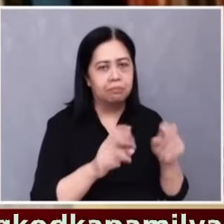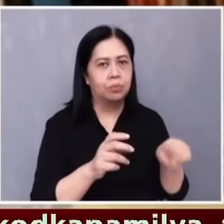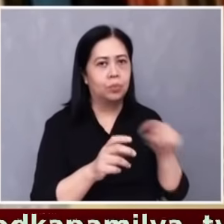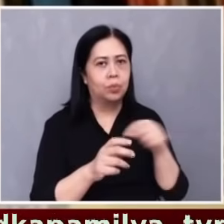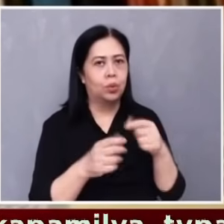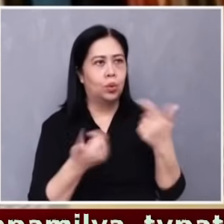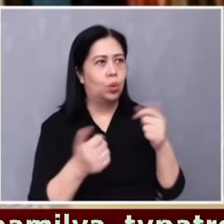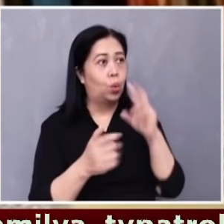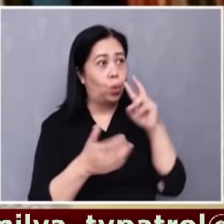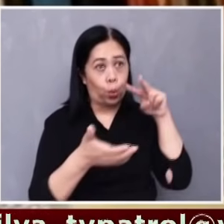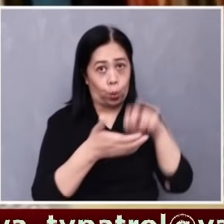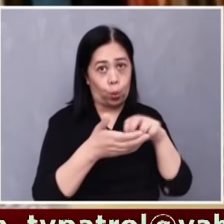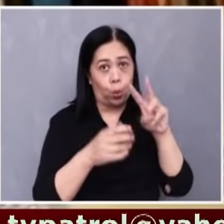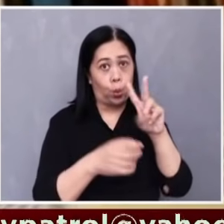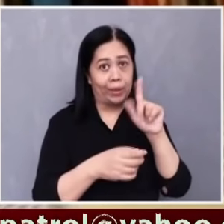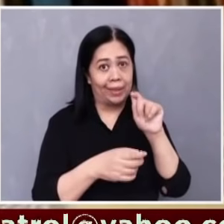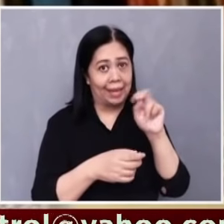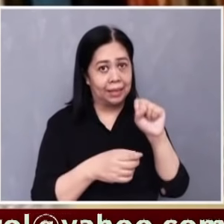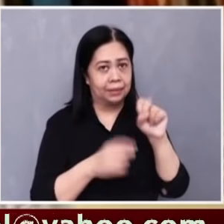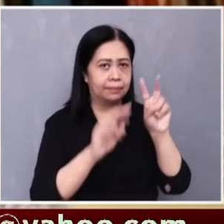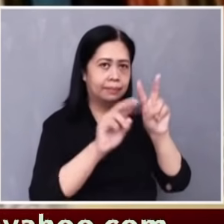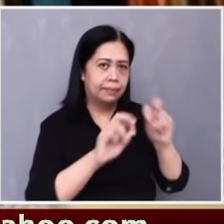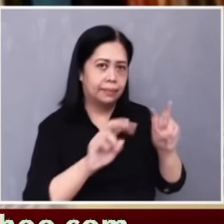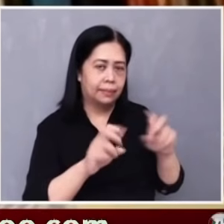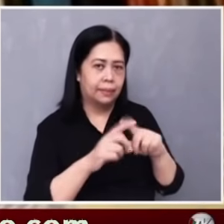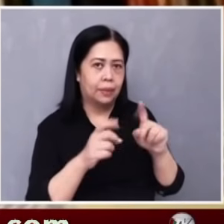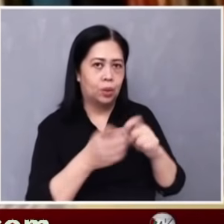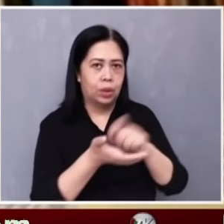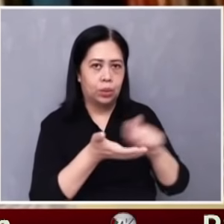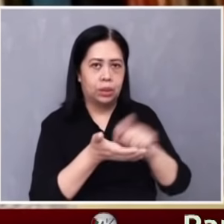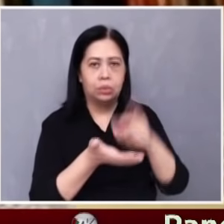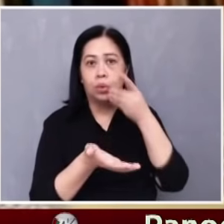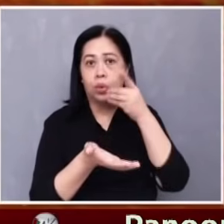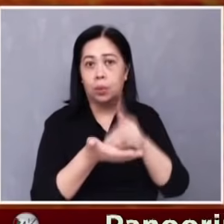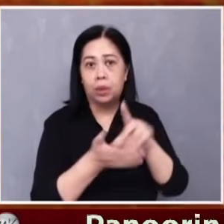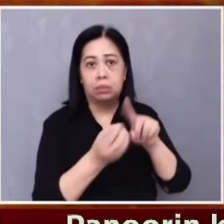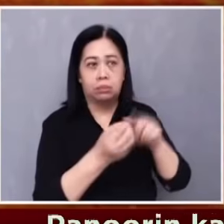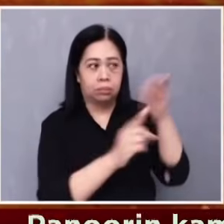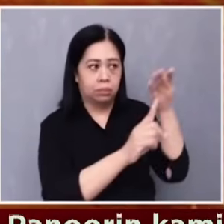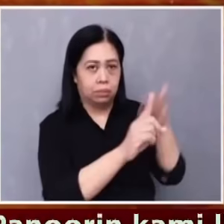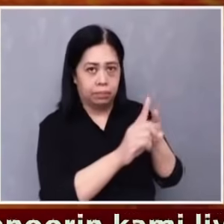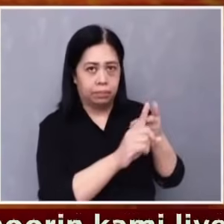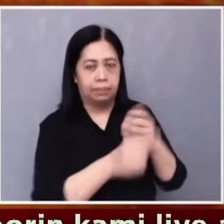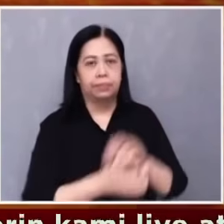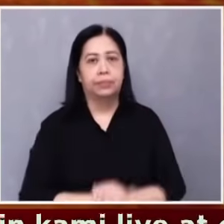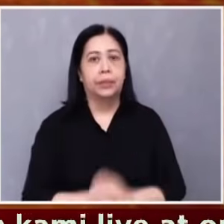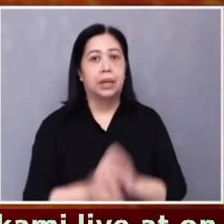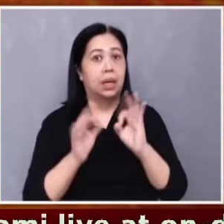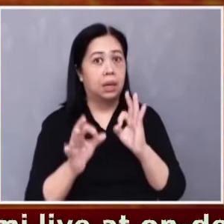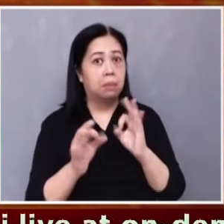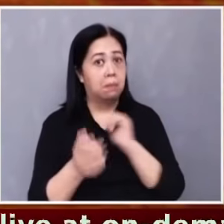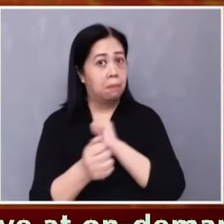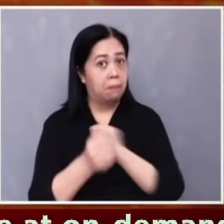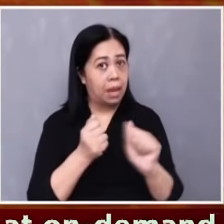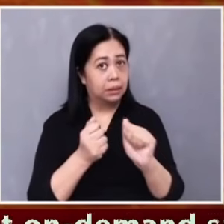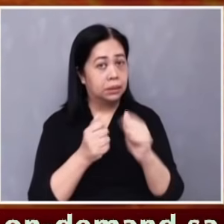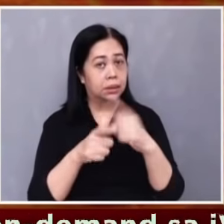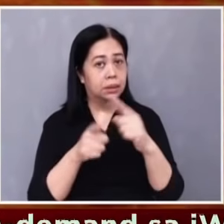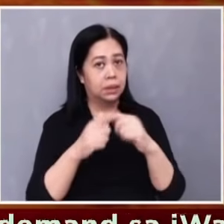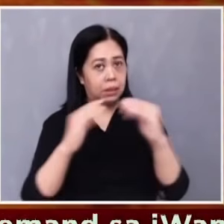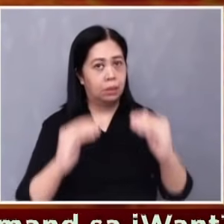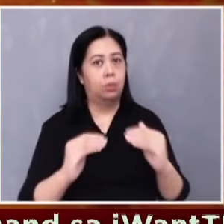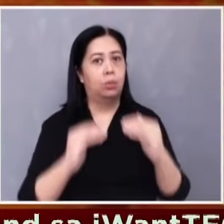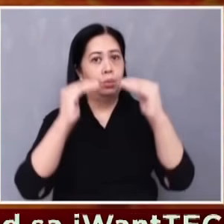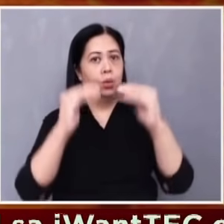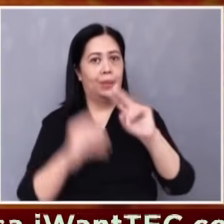witnesses at saka i-analyze yung mga written documents ng candidate. Kung papasa yun, then we move to the second stage,